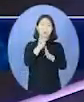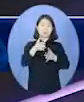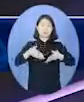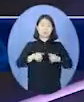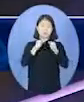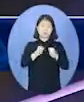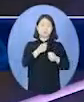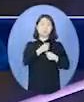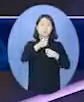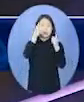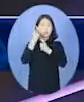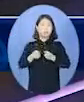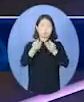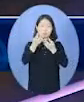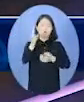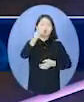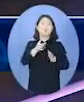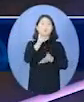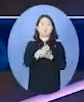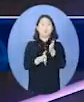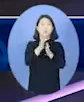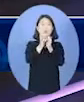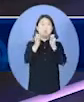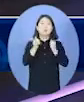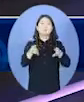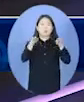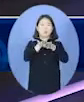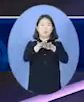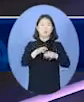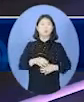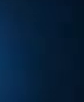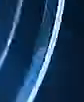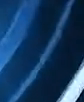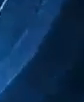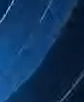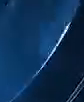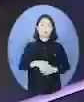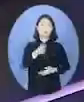제64회 천안시 재향군인의 날 기념식이 시민회관에서 있었습니다.